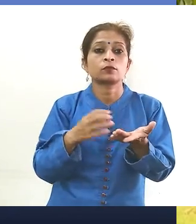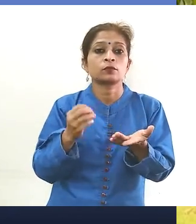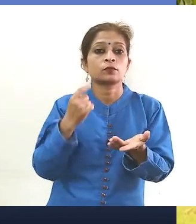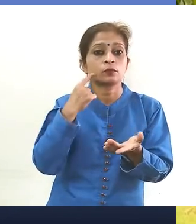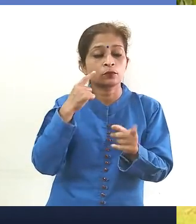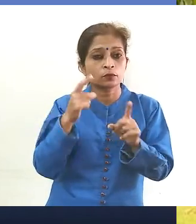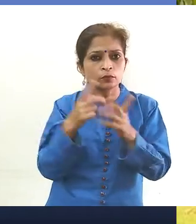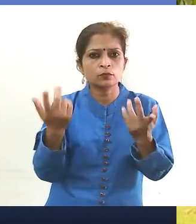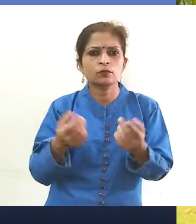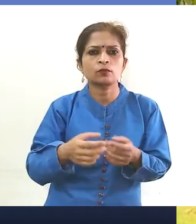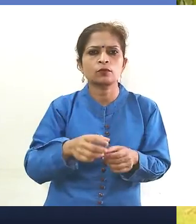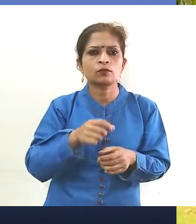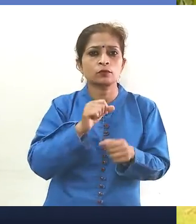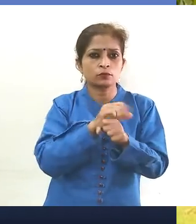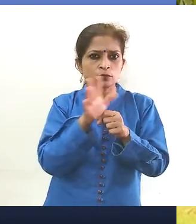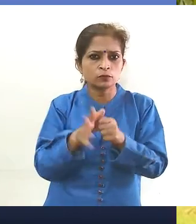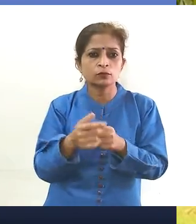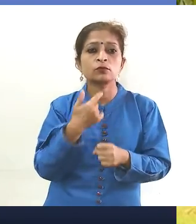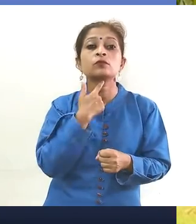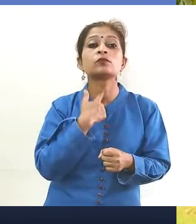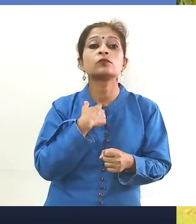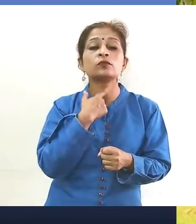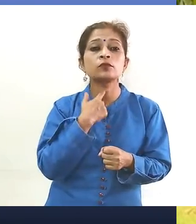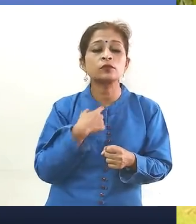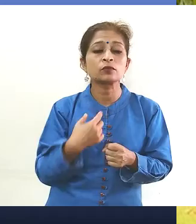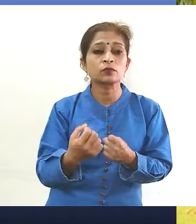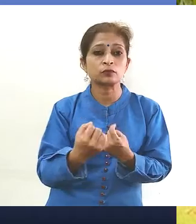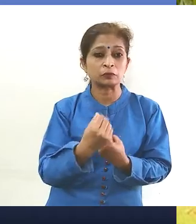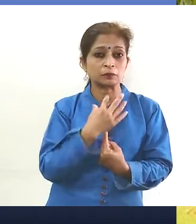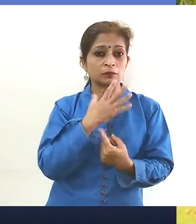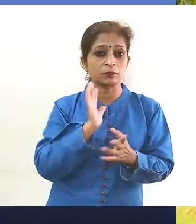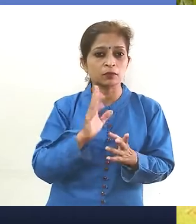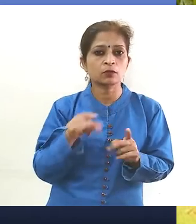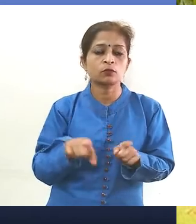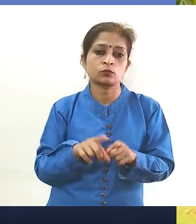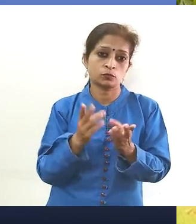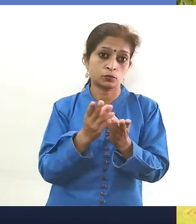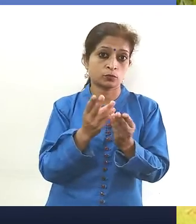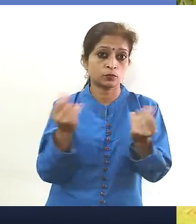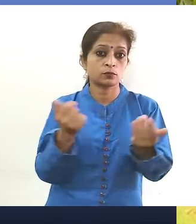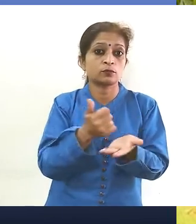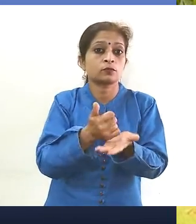का इन्फेक्शन गले में भी है तो उसको भी दूर करने में ज़बरदस्त मदद करता है।